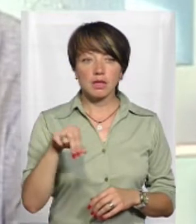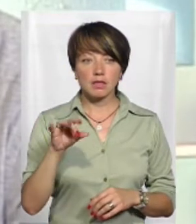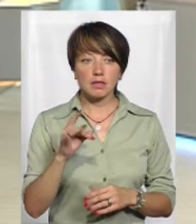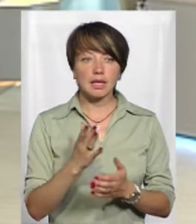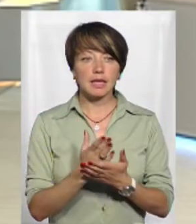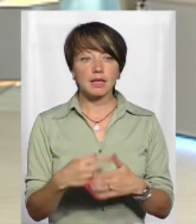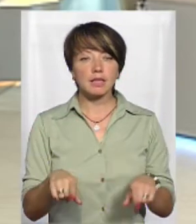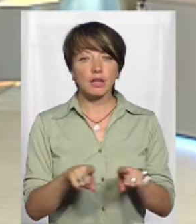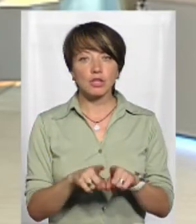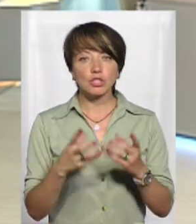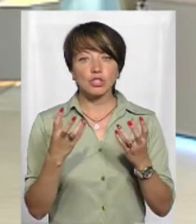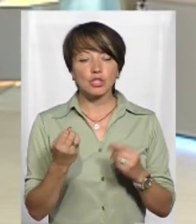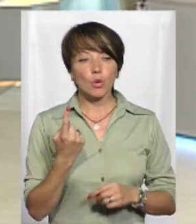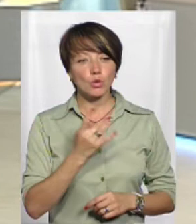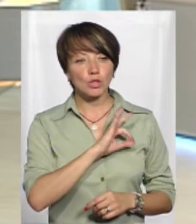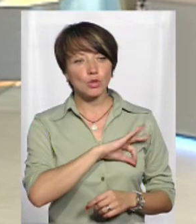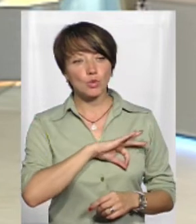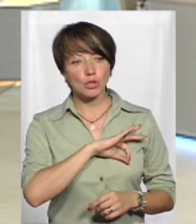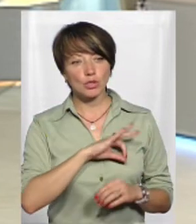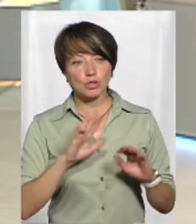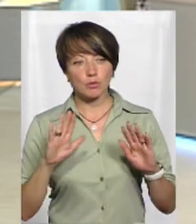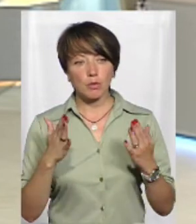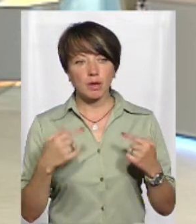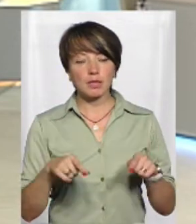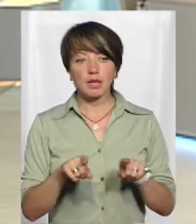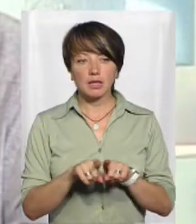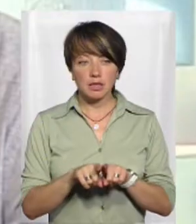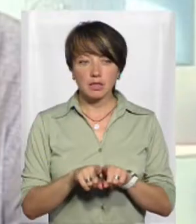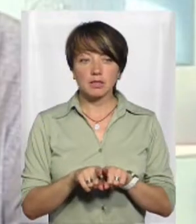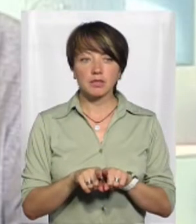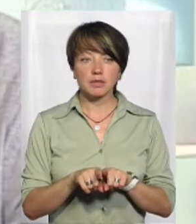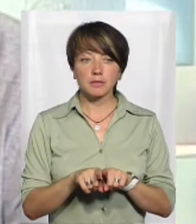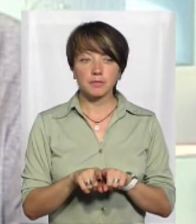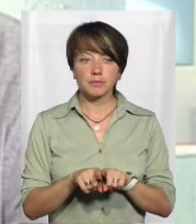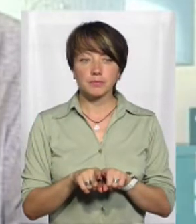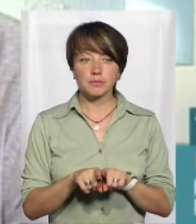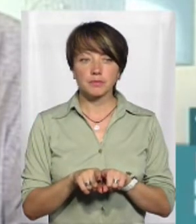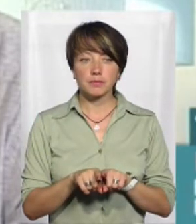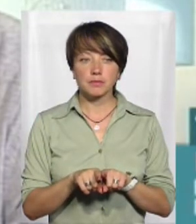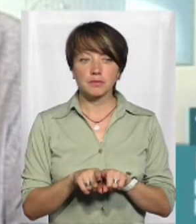але є такий ще один юридичний момент, який я теж виділяю, що та форма така, да,